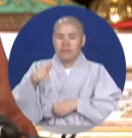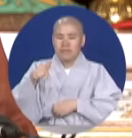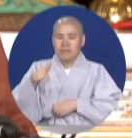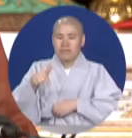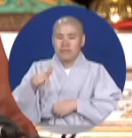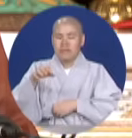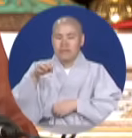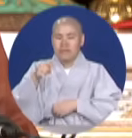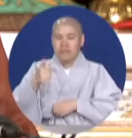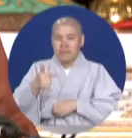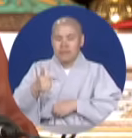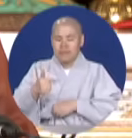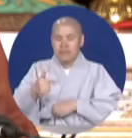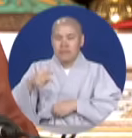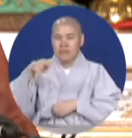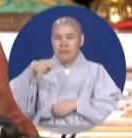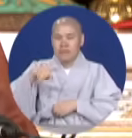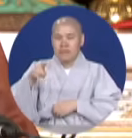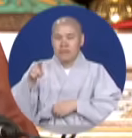지학은